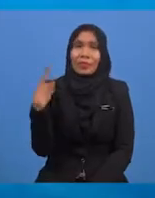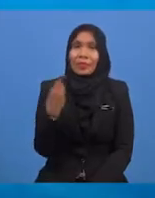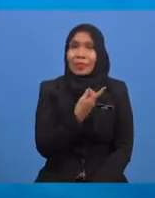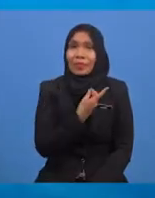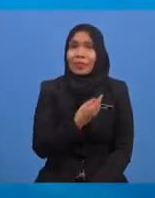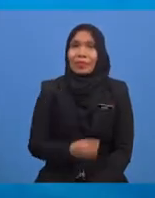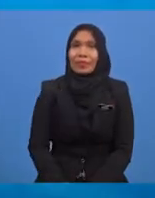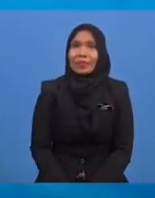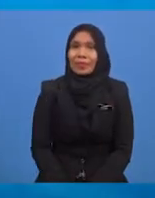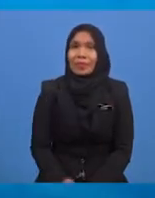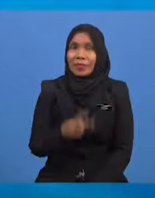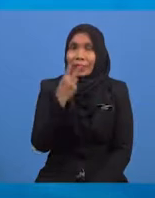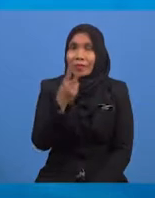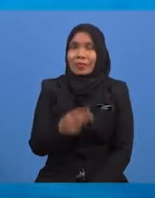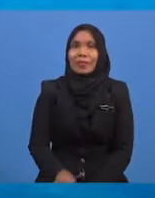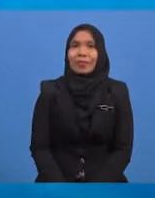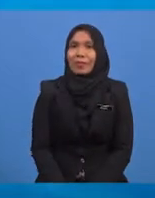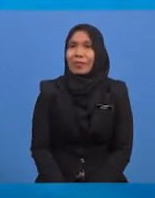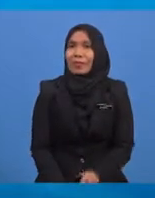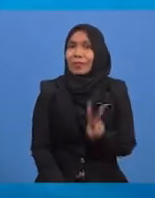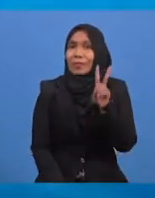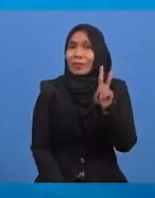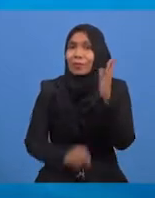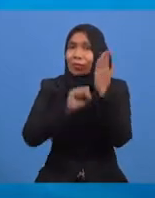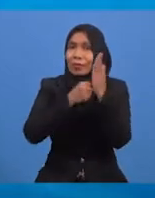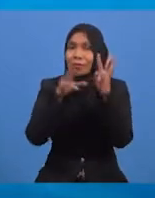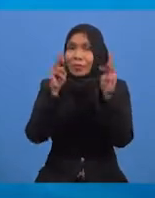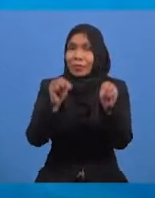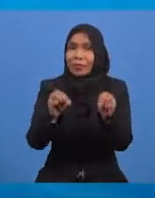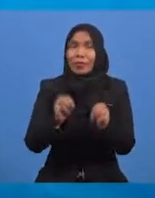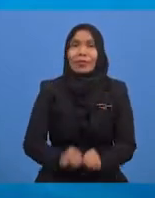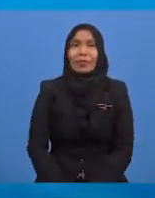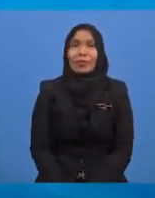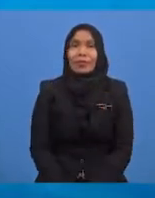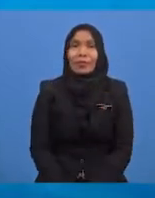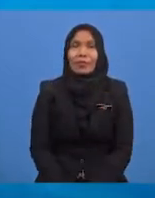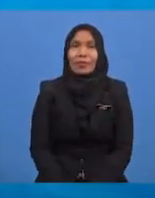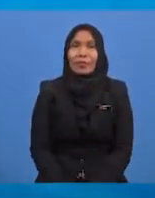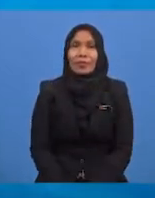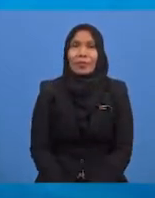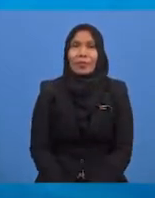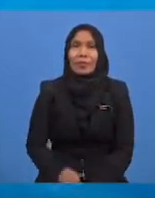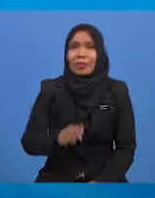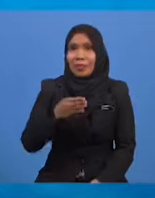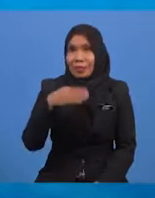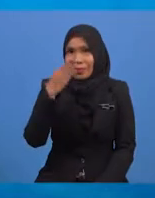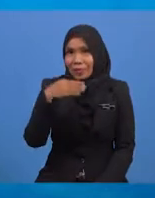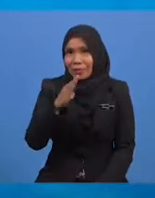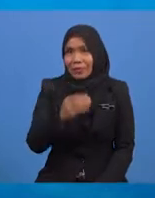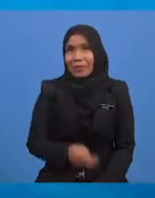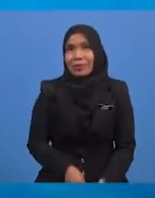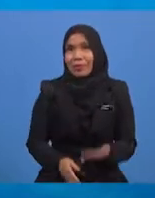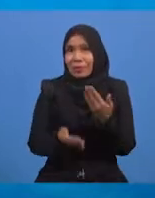bersama dua sumber manusia yang telah saya nyatakan tadi. Bagi memudahkan kamu mengingat,